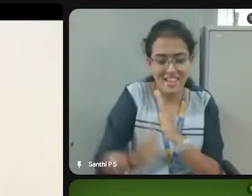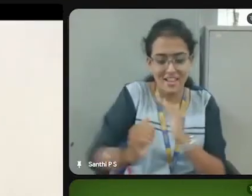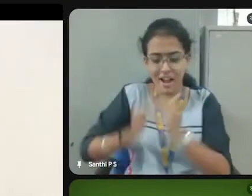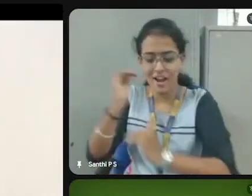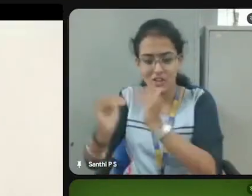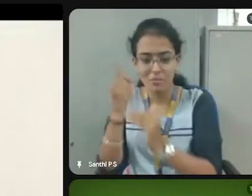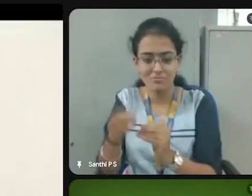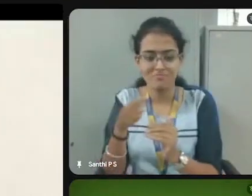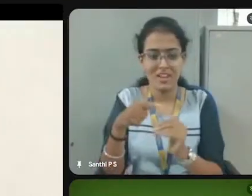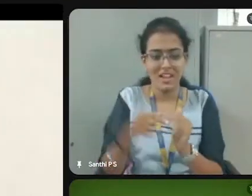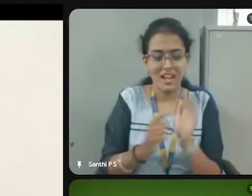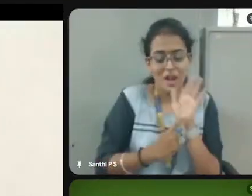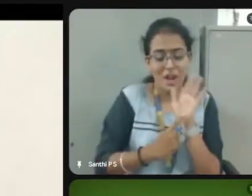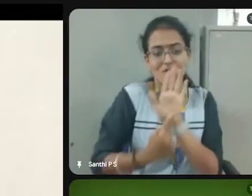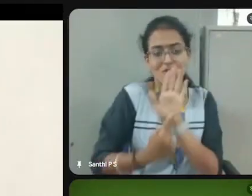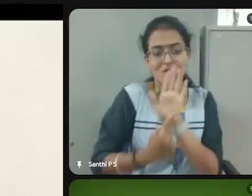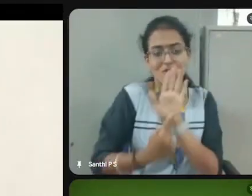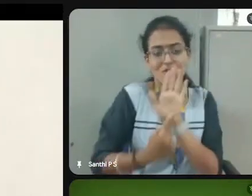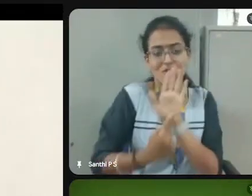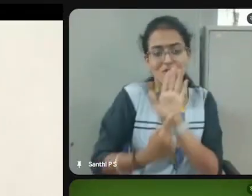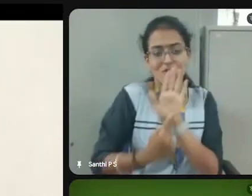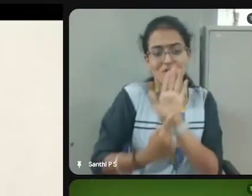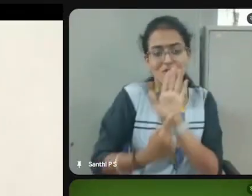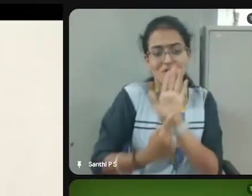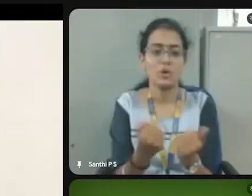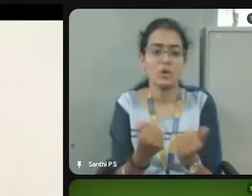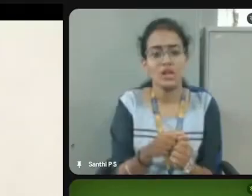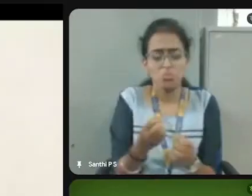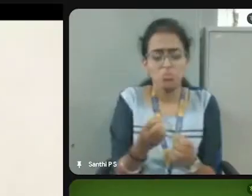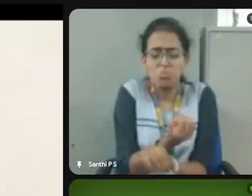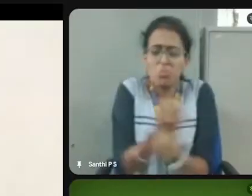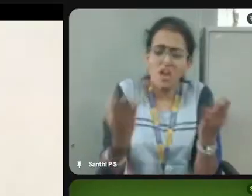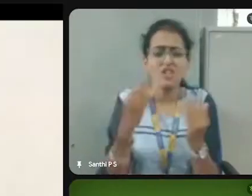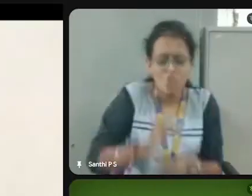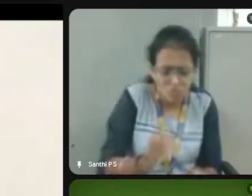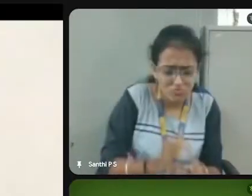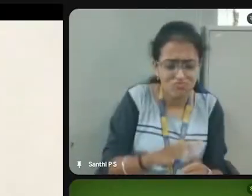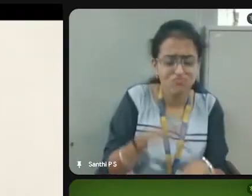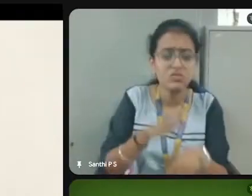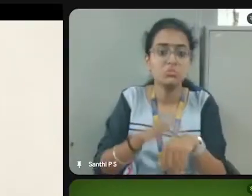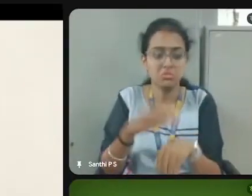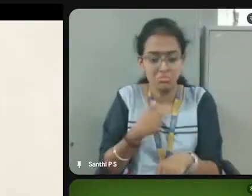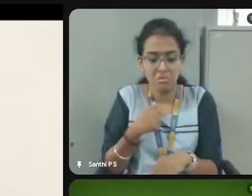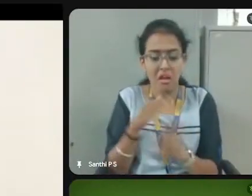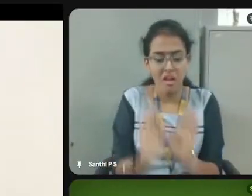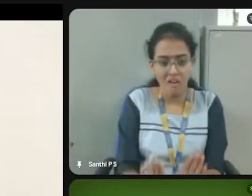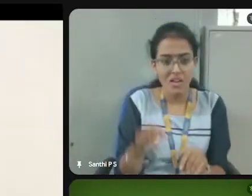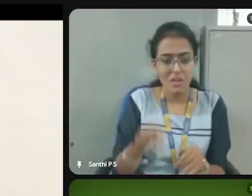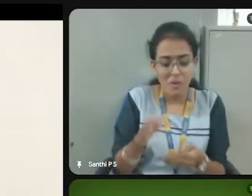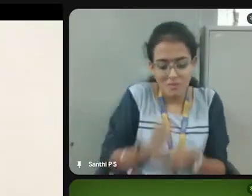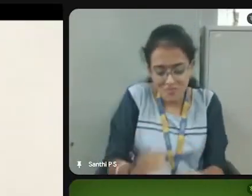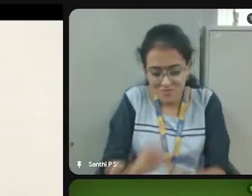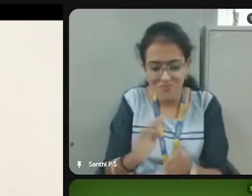മെയിൻ സ്ട്രീമിലേക്ക് കൊണ്ടുവരാൻ പറ്റും. അങ്ങനെ വരുന്ന ഒത്തിരി കുട്ടികളുടെ അനുഭവങ്ങൾ നമുക്കുണ്ട്. അങ്ങനെ ഈ മക്കളെ ഓരോരുത്തരെയും